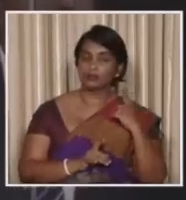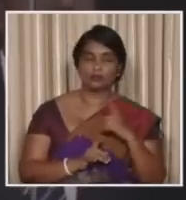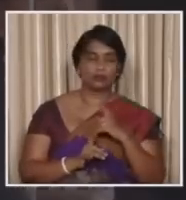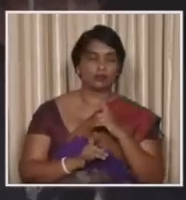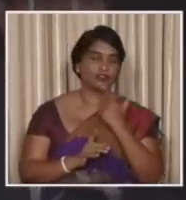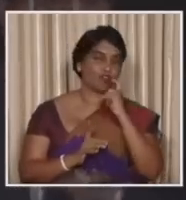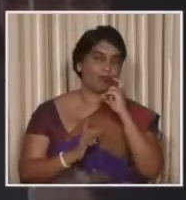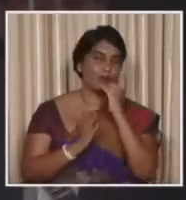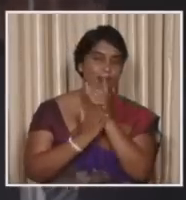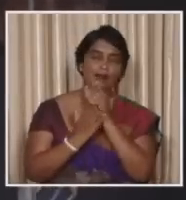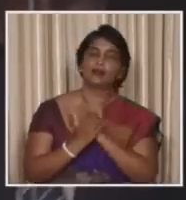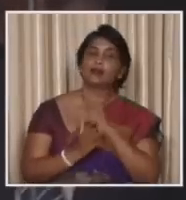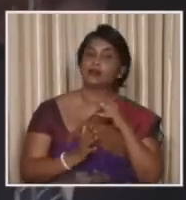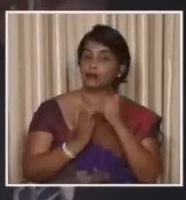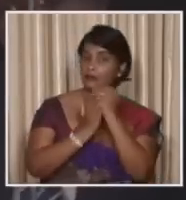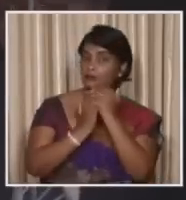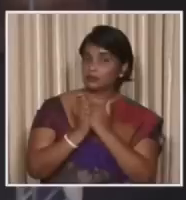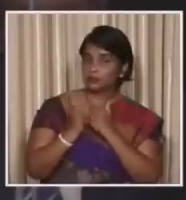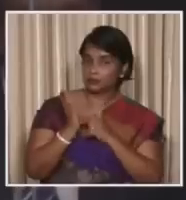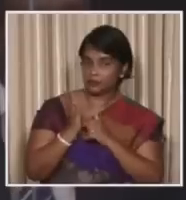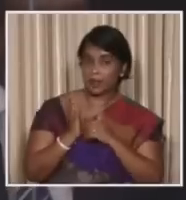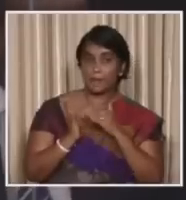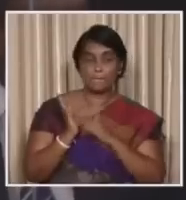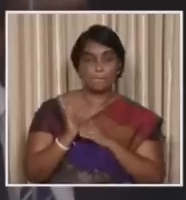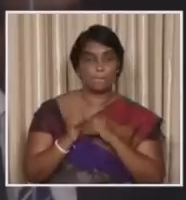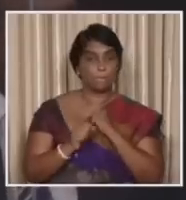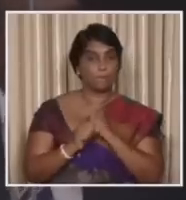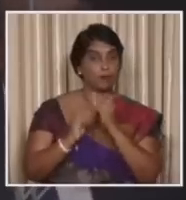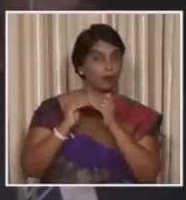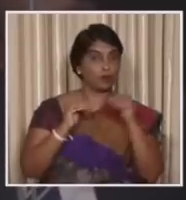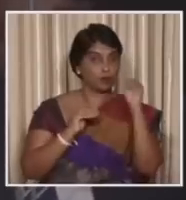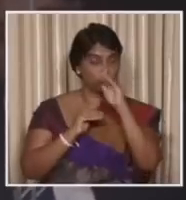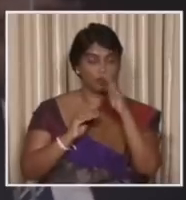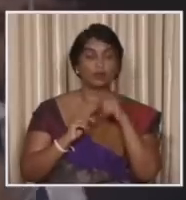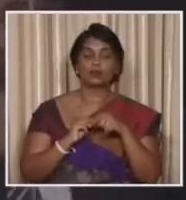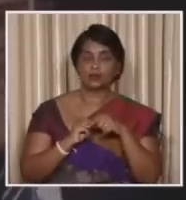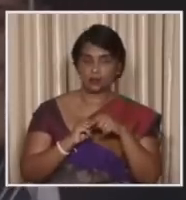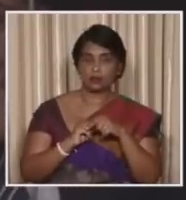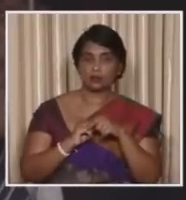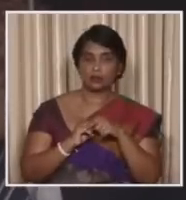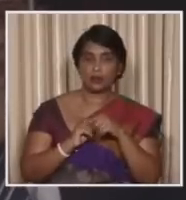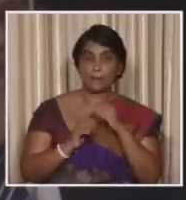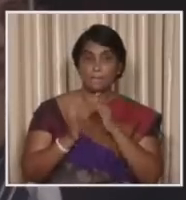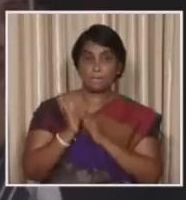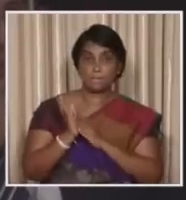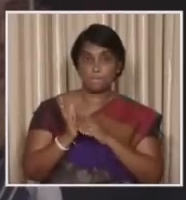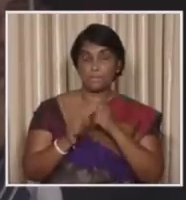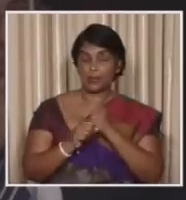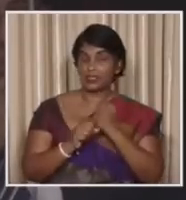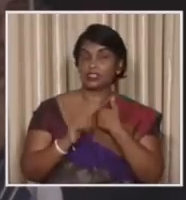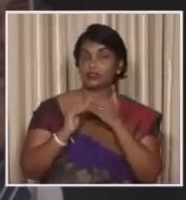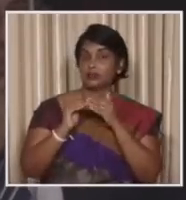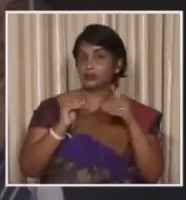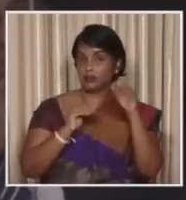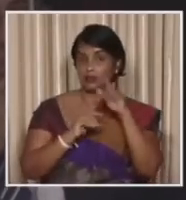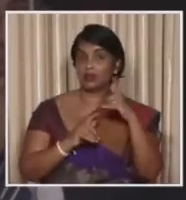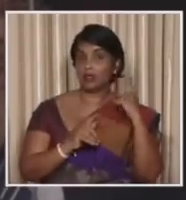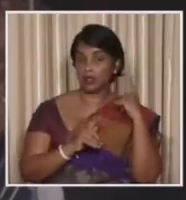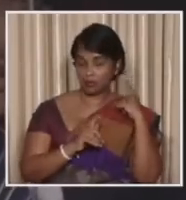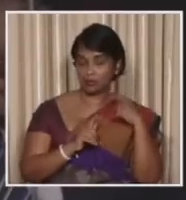කියන. මේ ලිස්ට් එකට මේජර් රිලේන් උඩ නිලධාරීන් මේජර් රිලේන් ඉහළට යනකොට